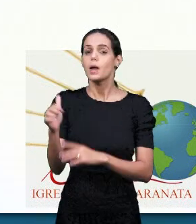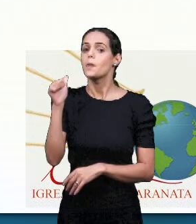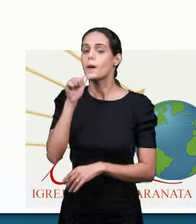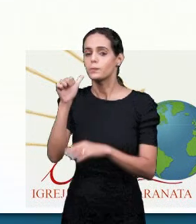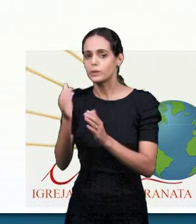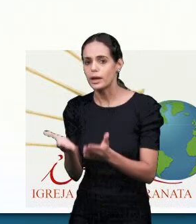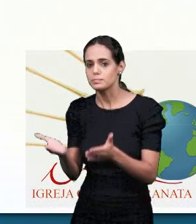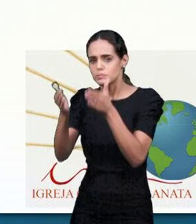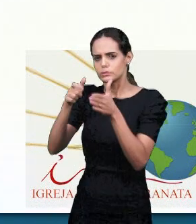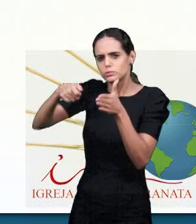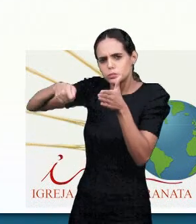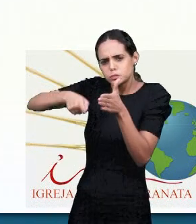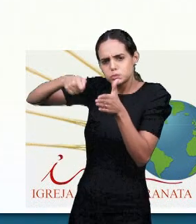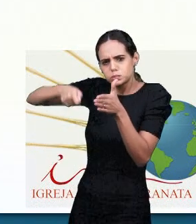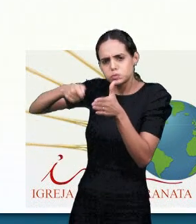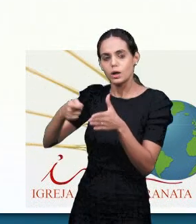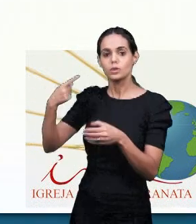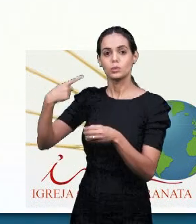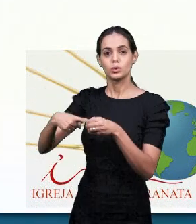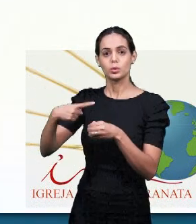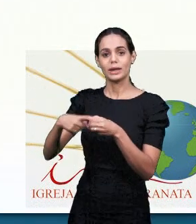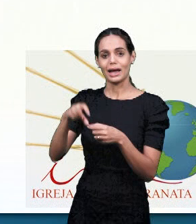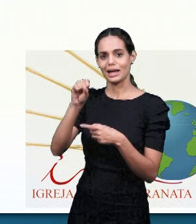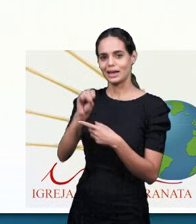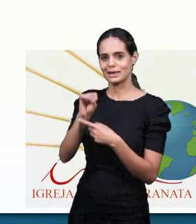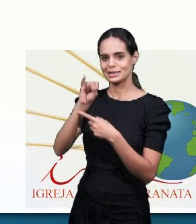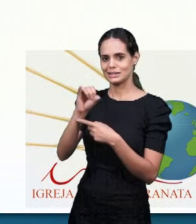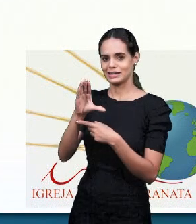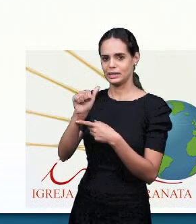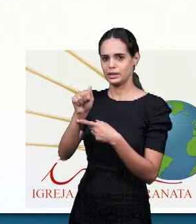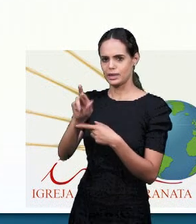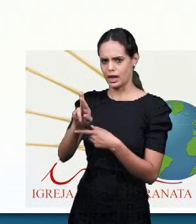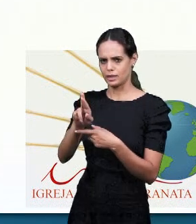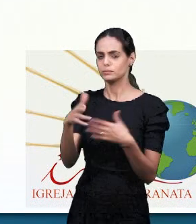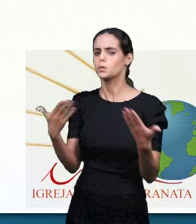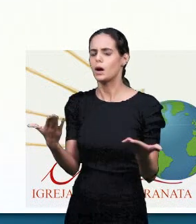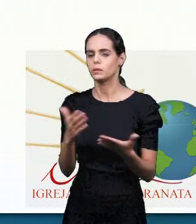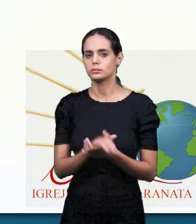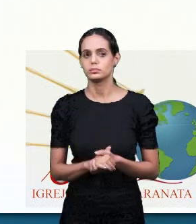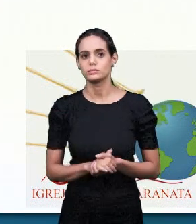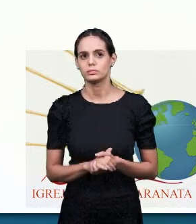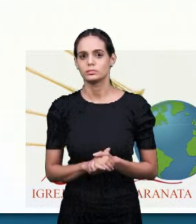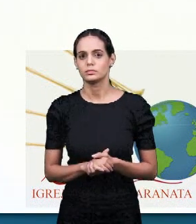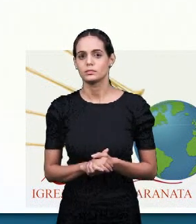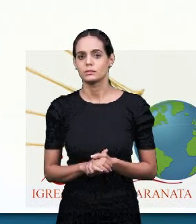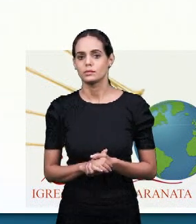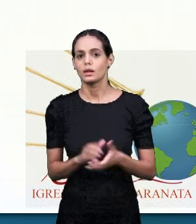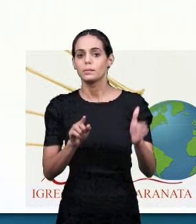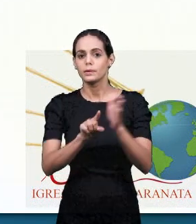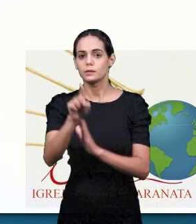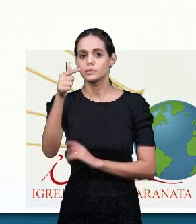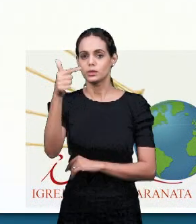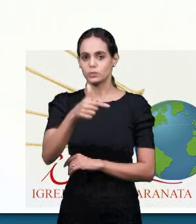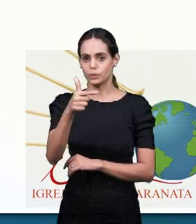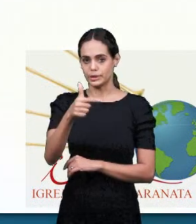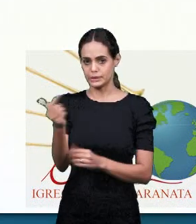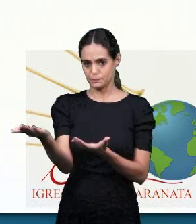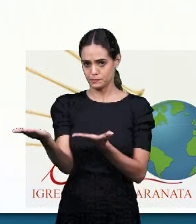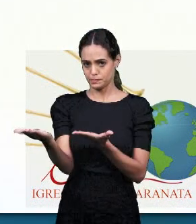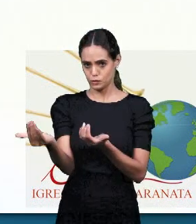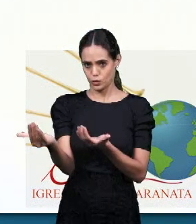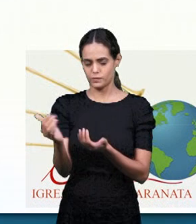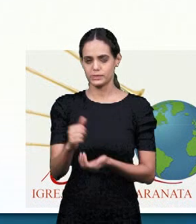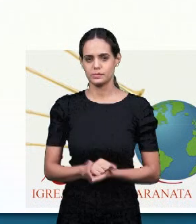avec la femme au puits dans la ville de Sychar. La deuxième question pour les jeunes dit, citez